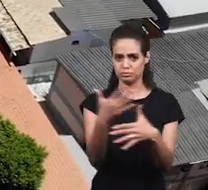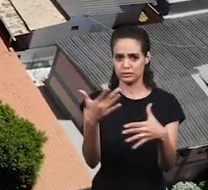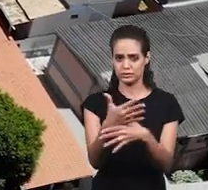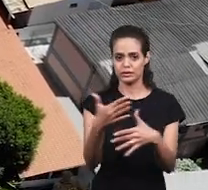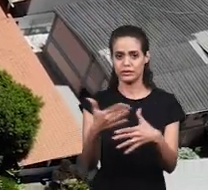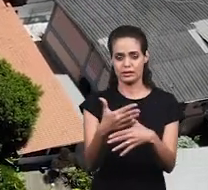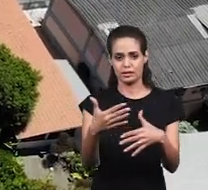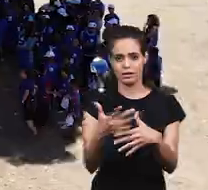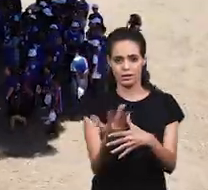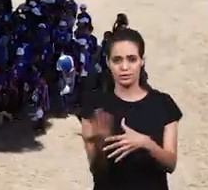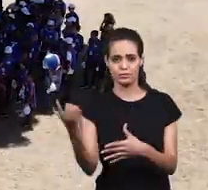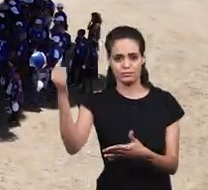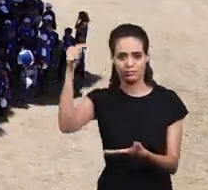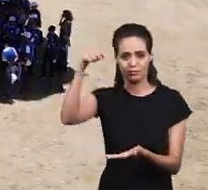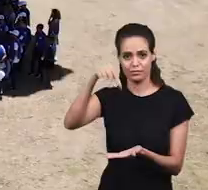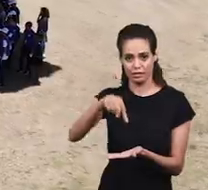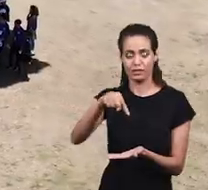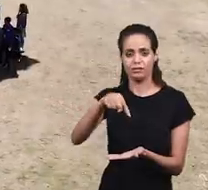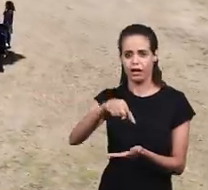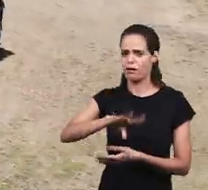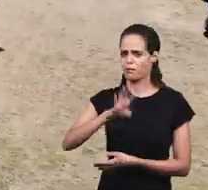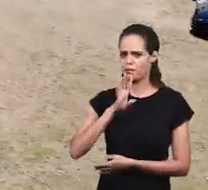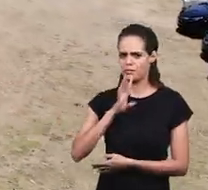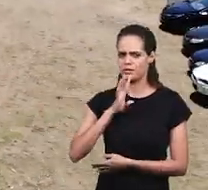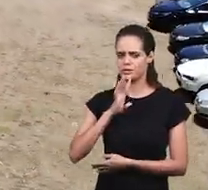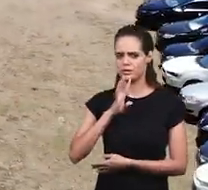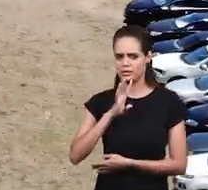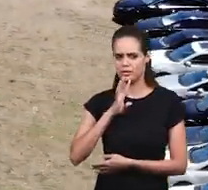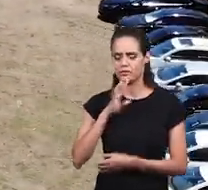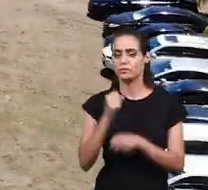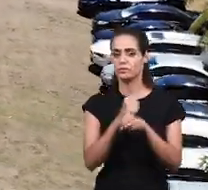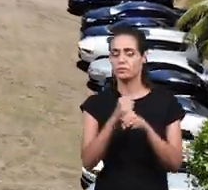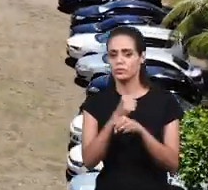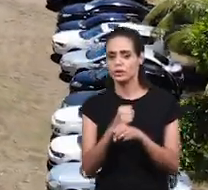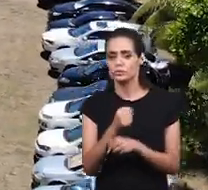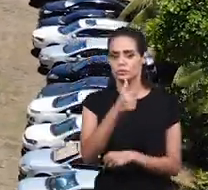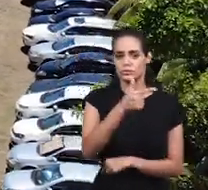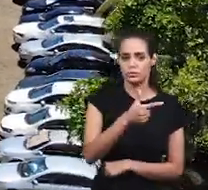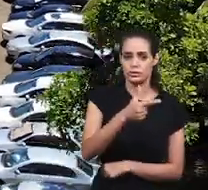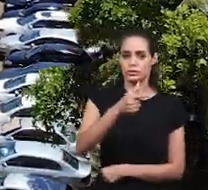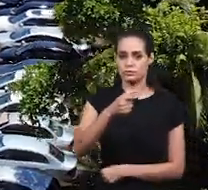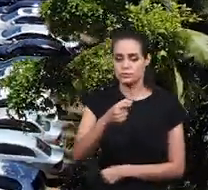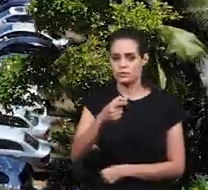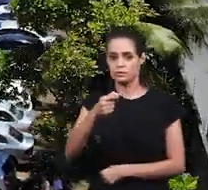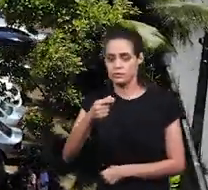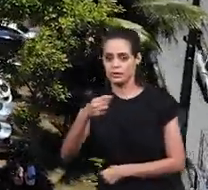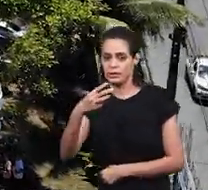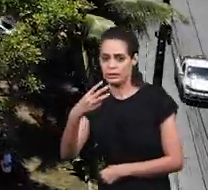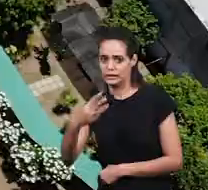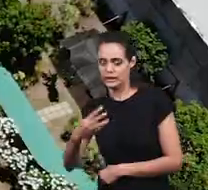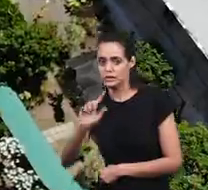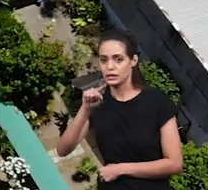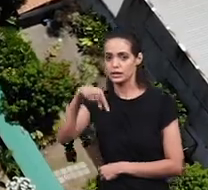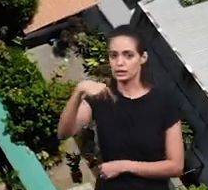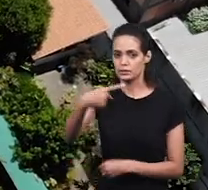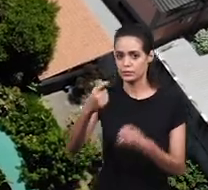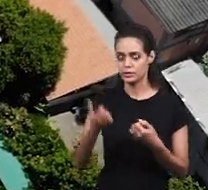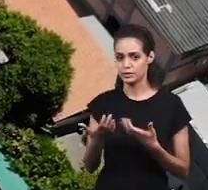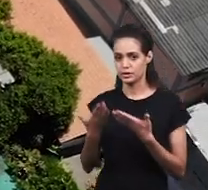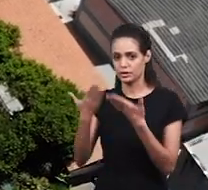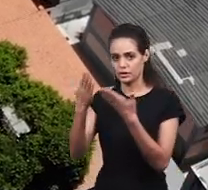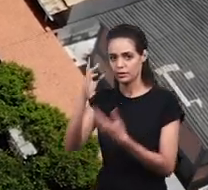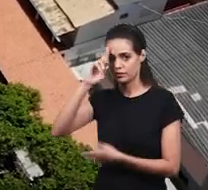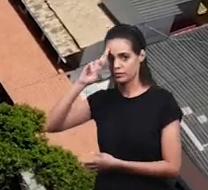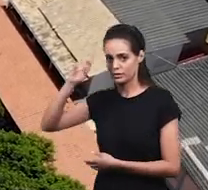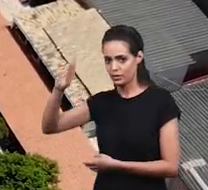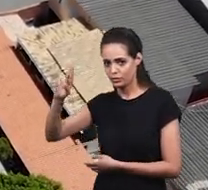le connu quartier d'Itapuã. Le Manaïm de Salvador a été consacré 5 ans après